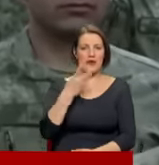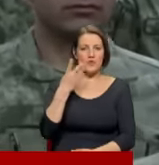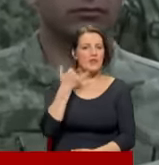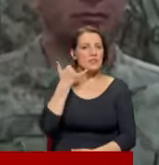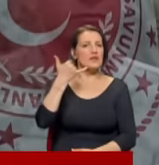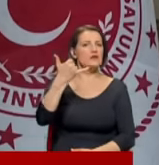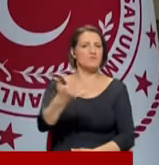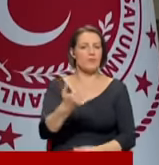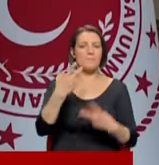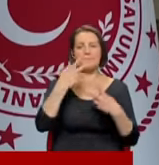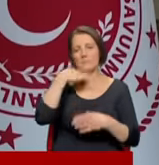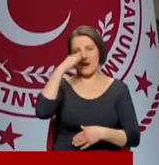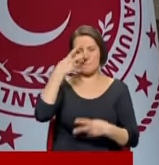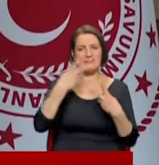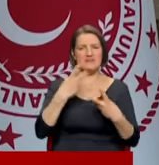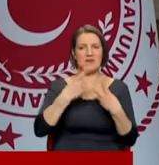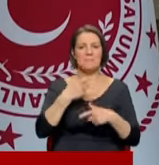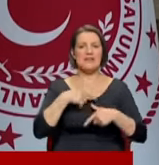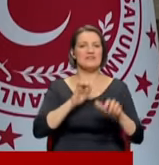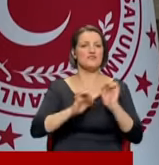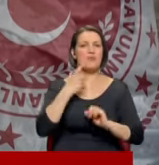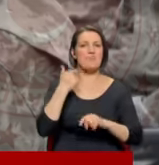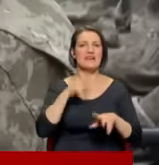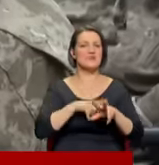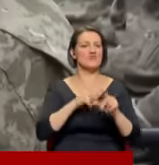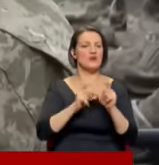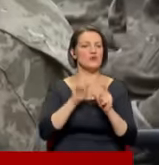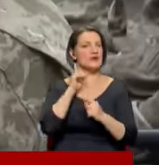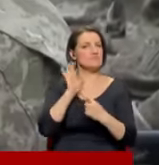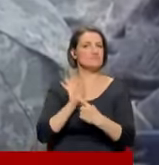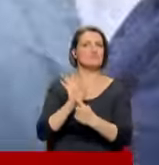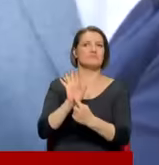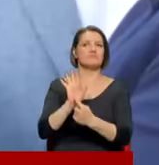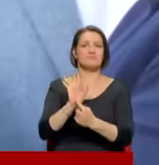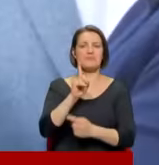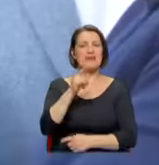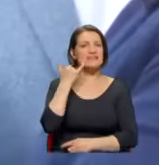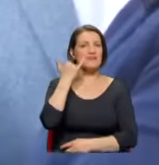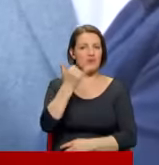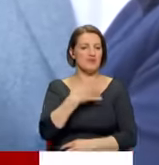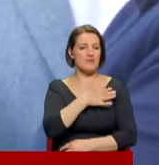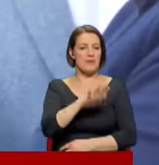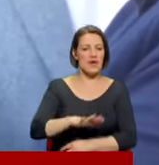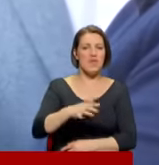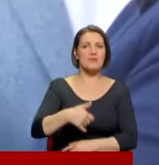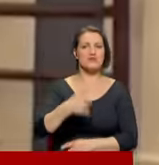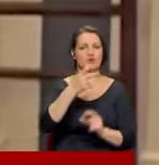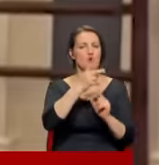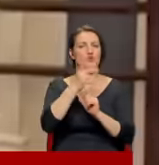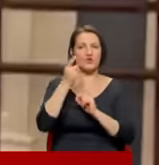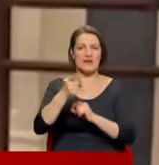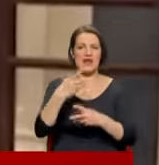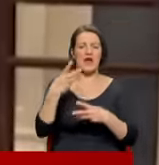Erdoğan'ın telefonla verdiği bayram mesajını Milli Savunma Bakanı Yaşar Güler dinletti Mehmetçi'ye. Bir telefon da CHP Genel Başkanı Özgür